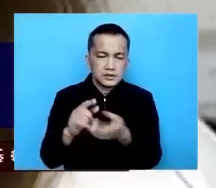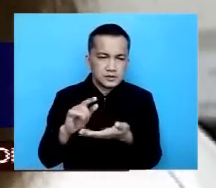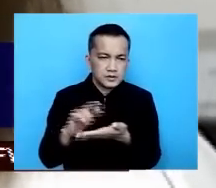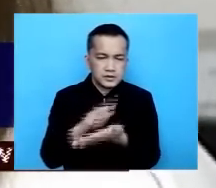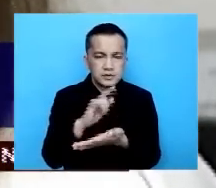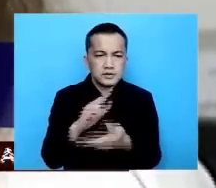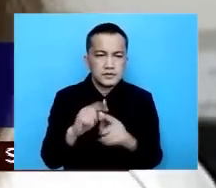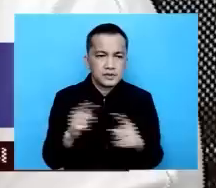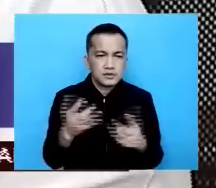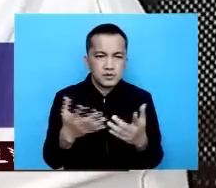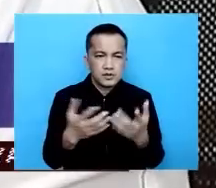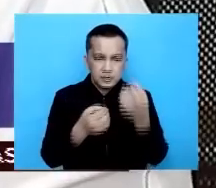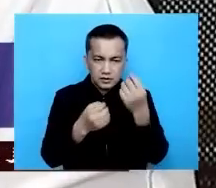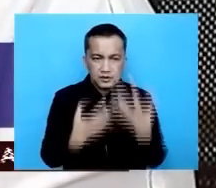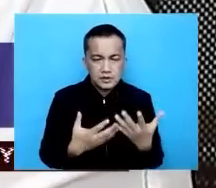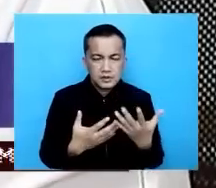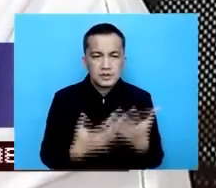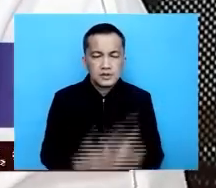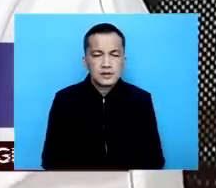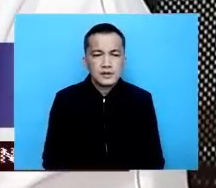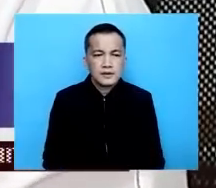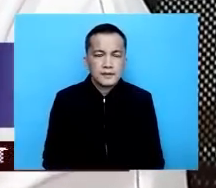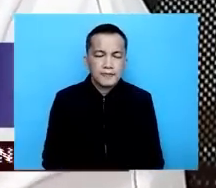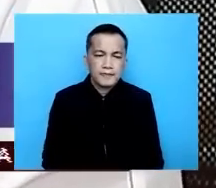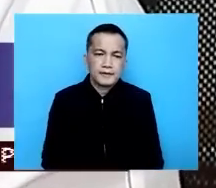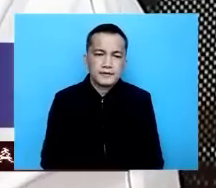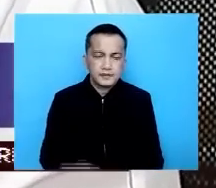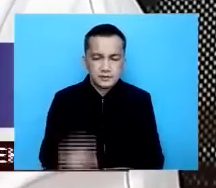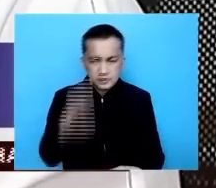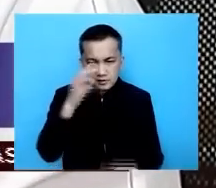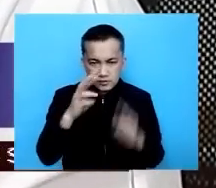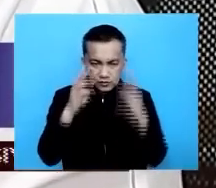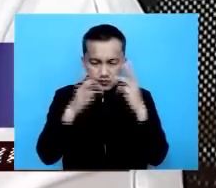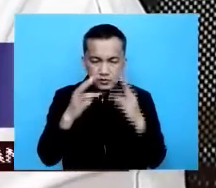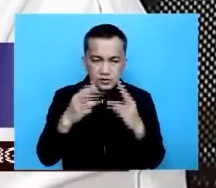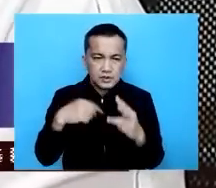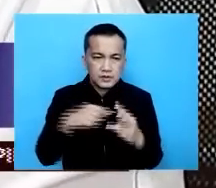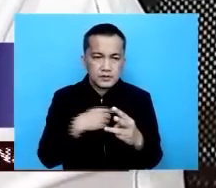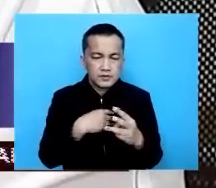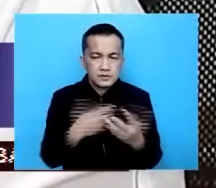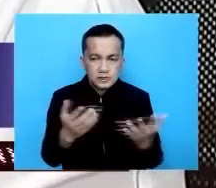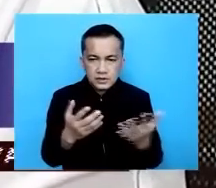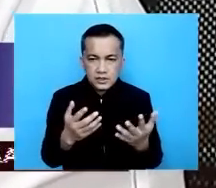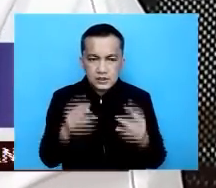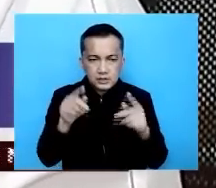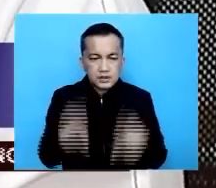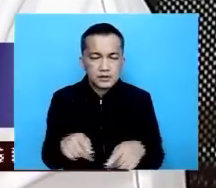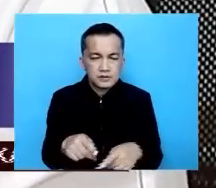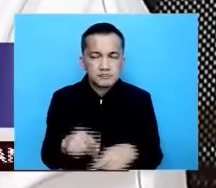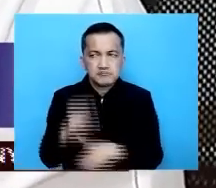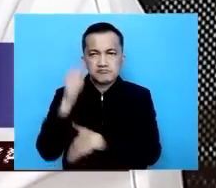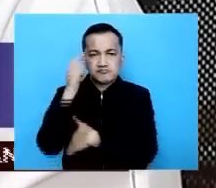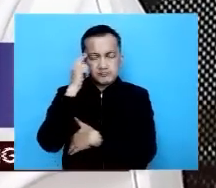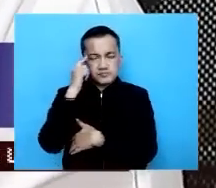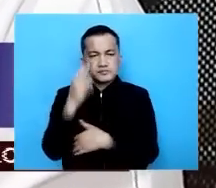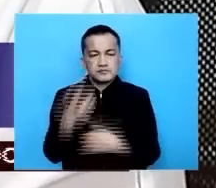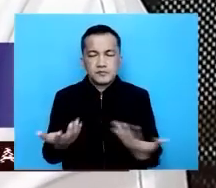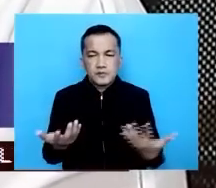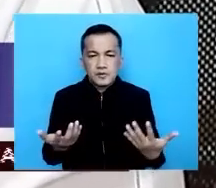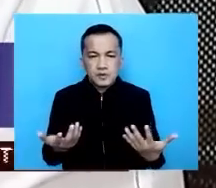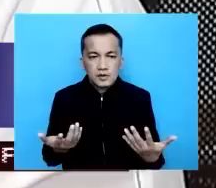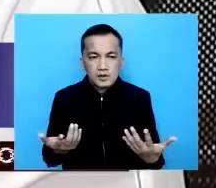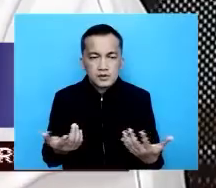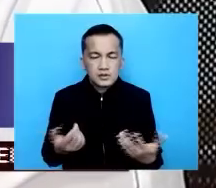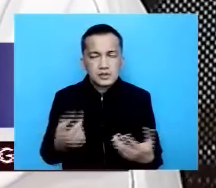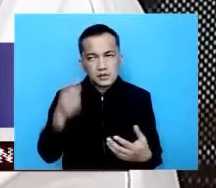lang wala kaming impormasyon. At that time, so nag-worry din kami kung nasaan na yung tao. Worry ko, baka ganun. So yun yung